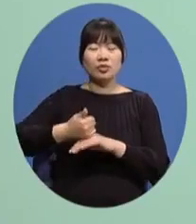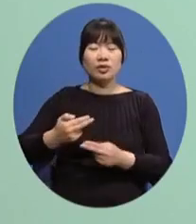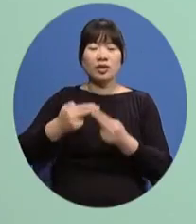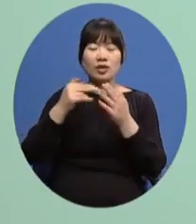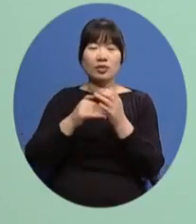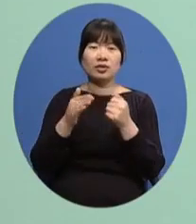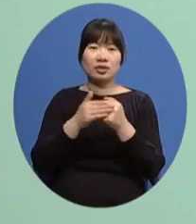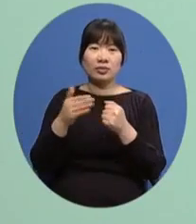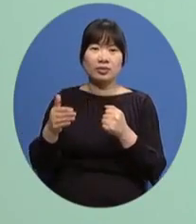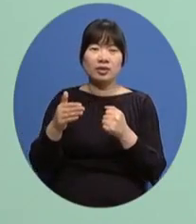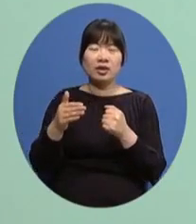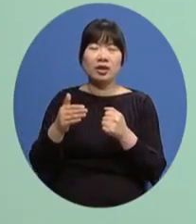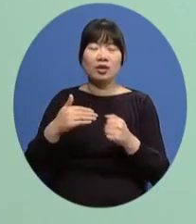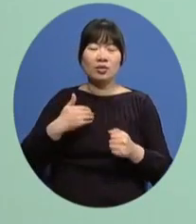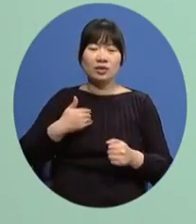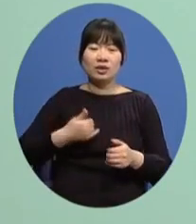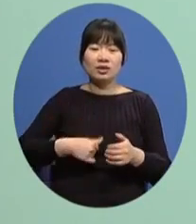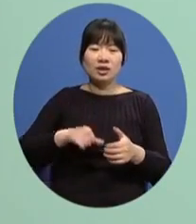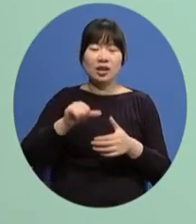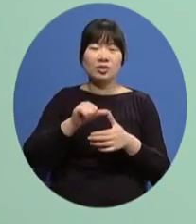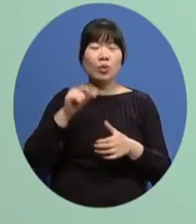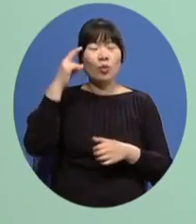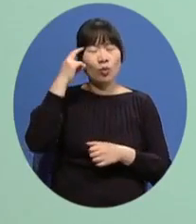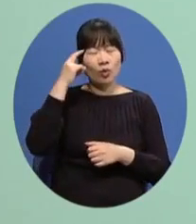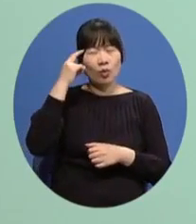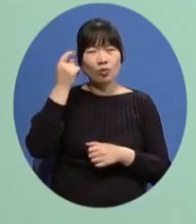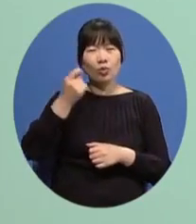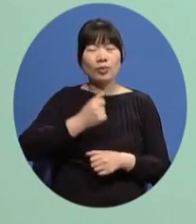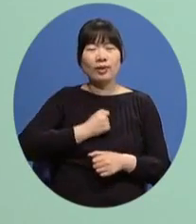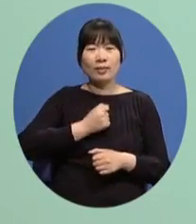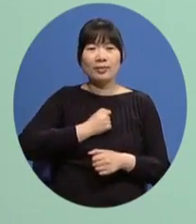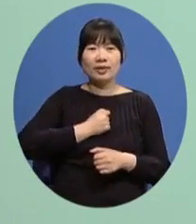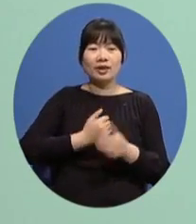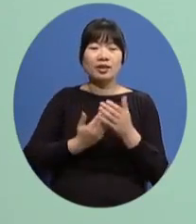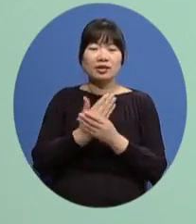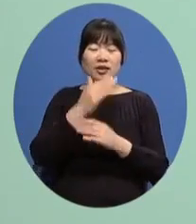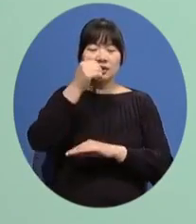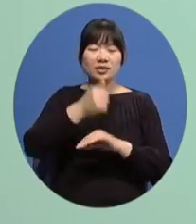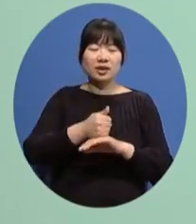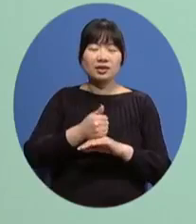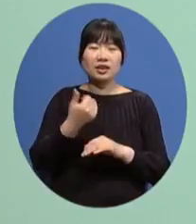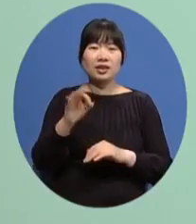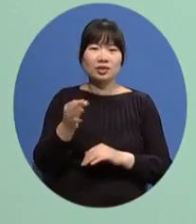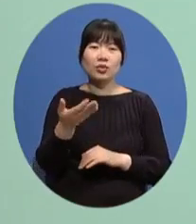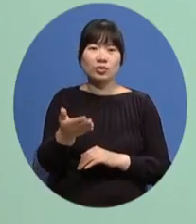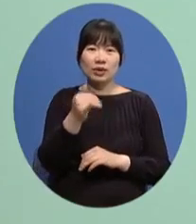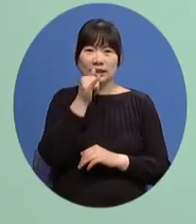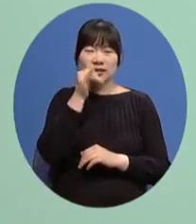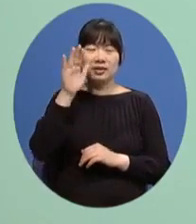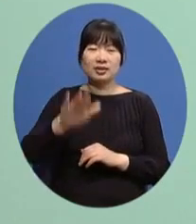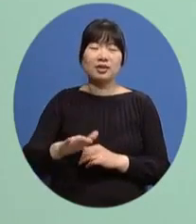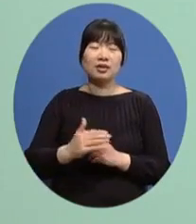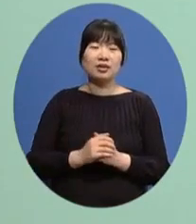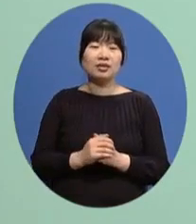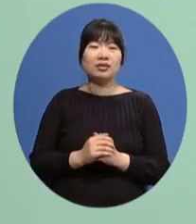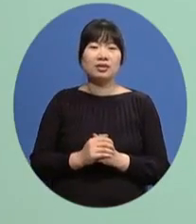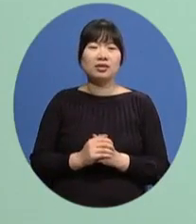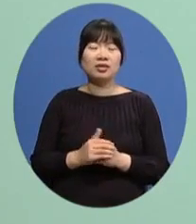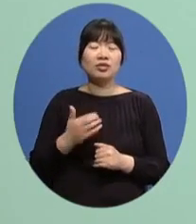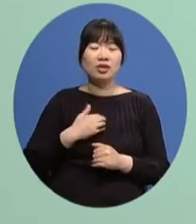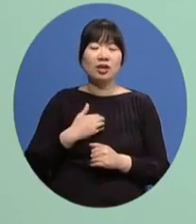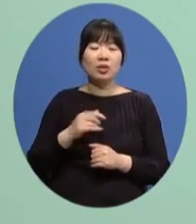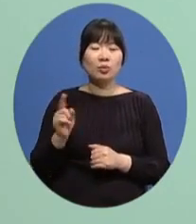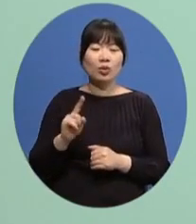쌓이다 보니까 우리 아이는 왜 그러지 하면서 좀 답답함도 생기면서 나중에 또 인정도 해주게 되는데